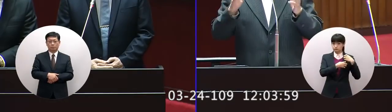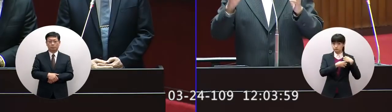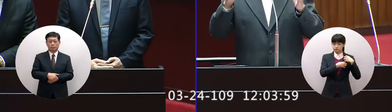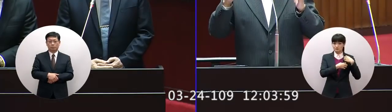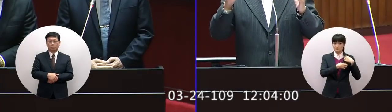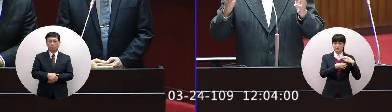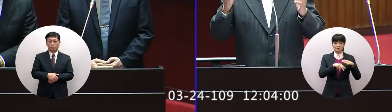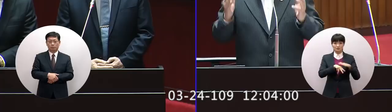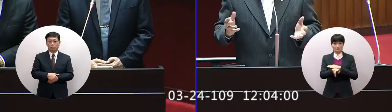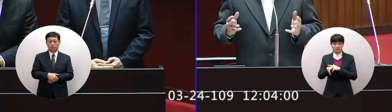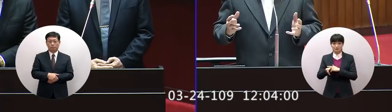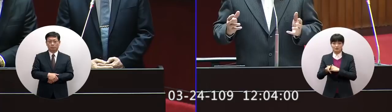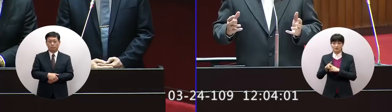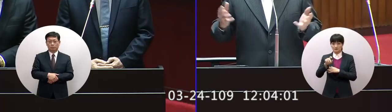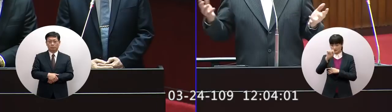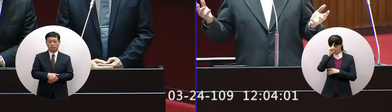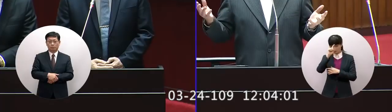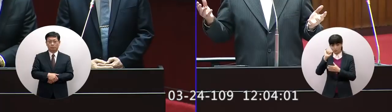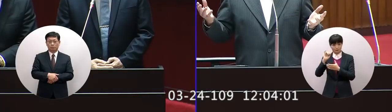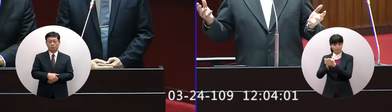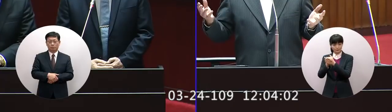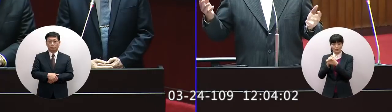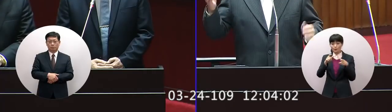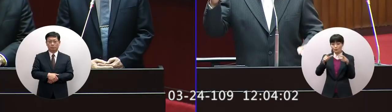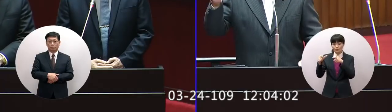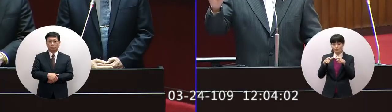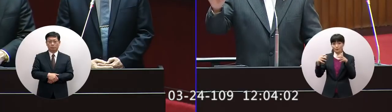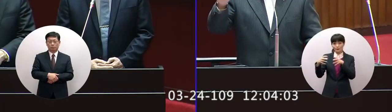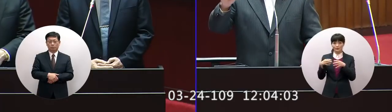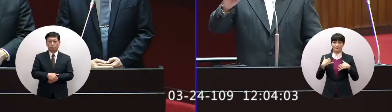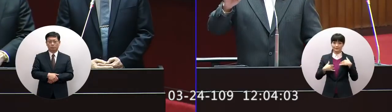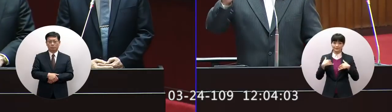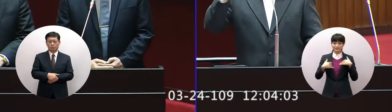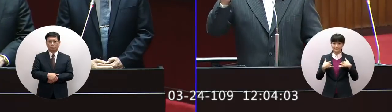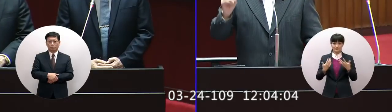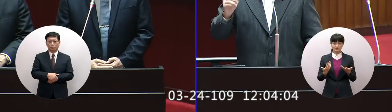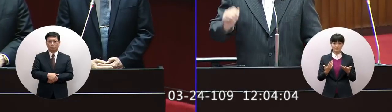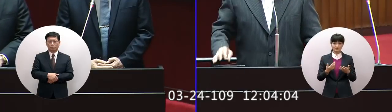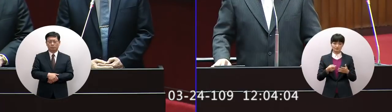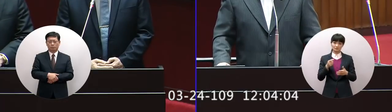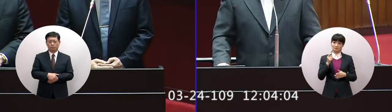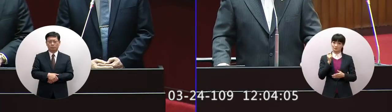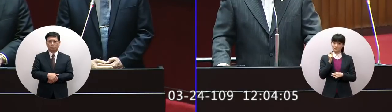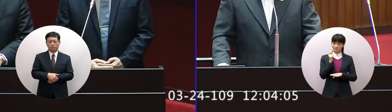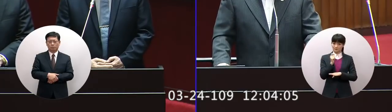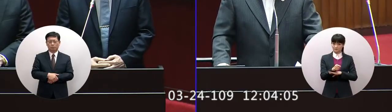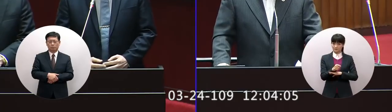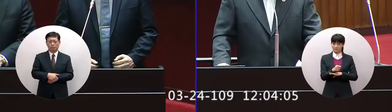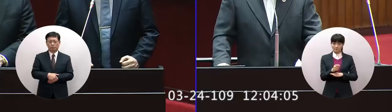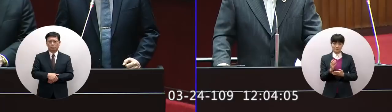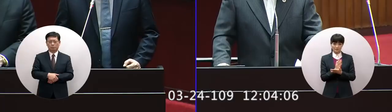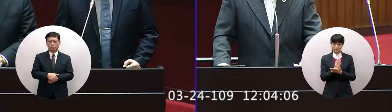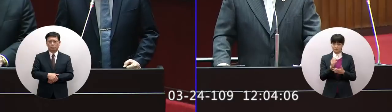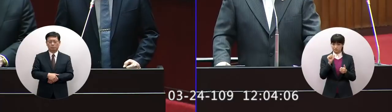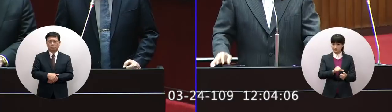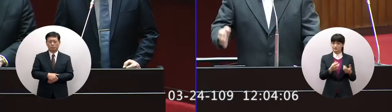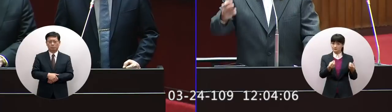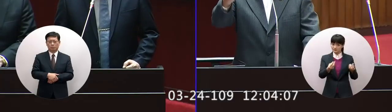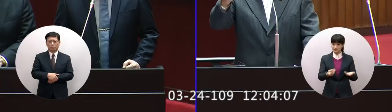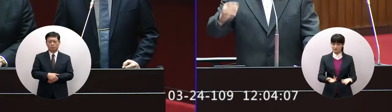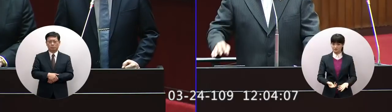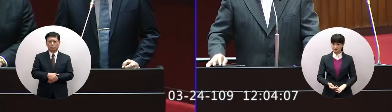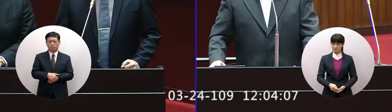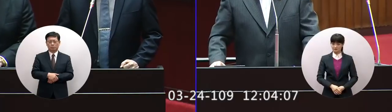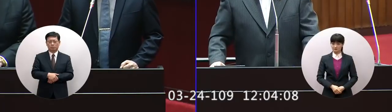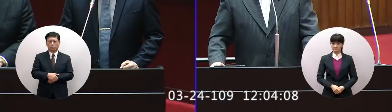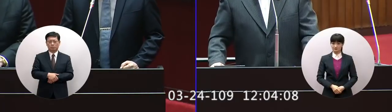没有逃亡的犯意，没事。这个叫基层营连长怎么去管理部队？我想请苏院长回